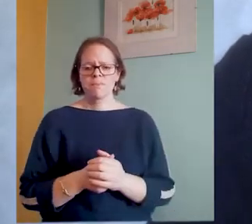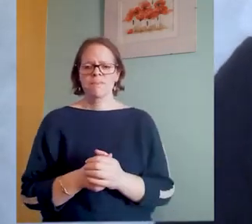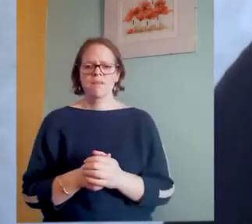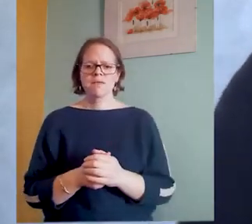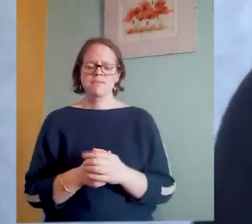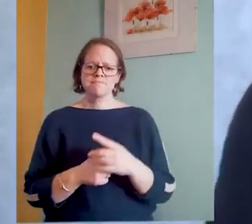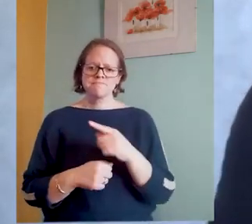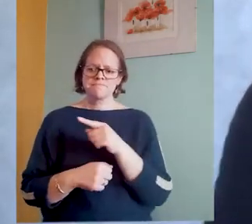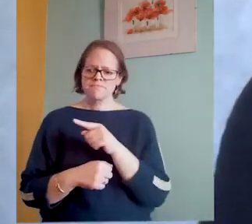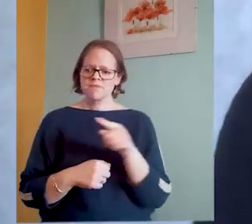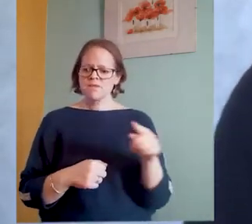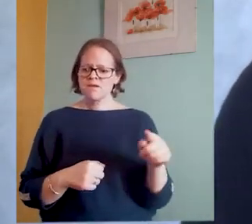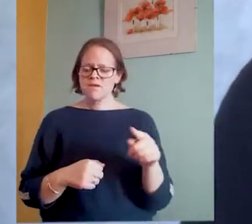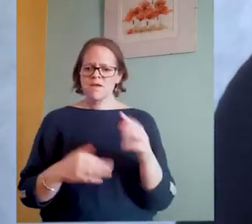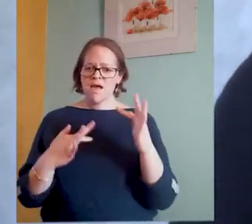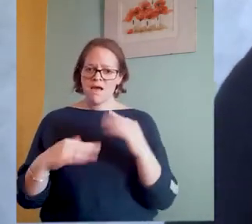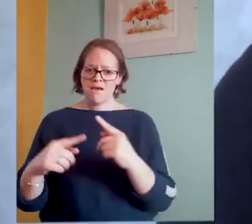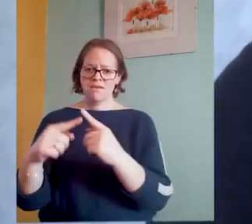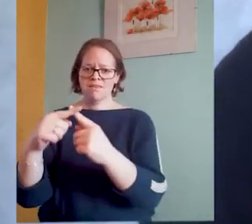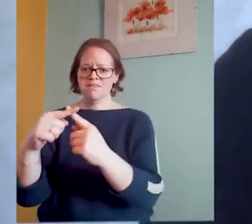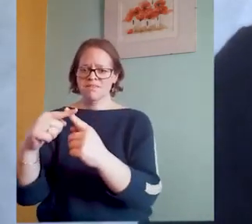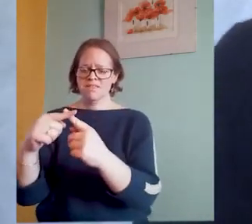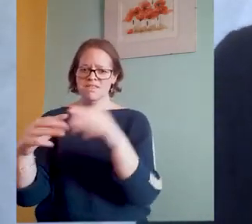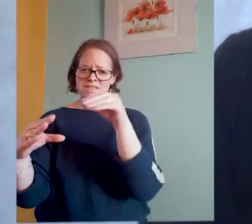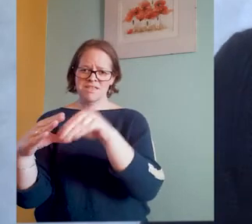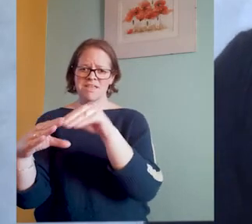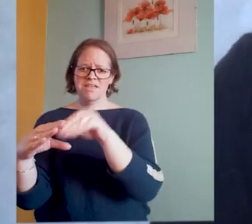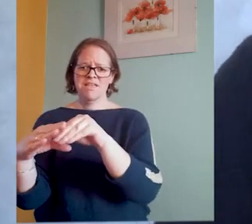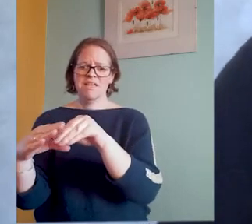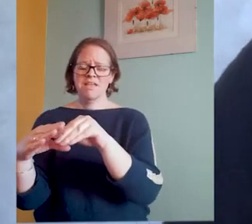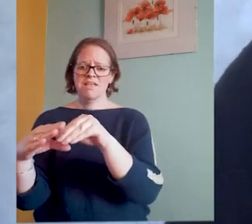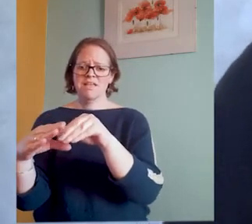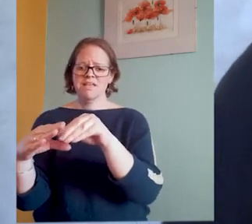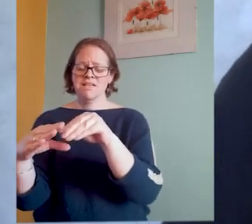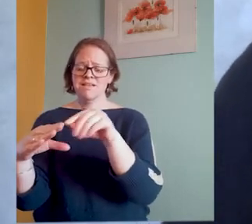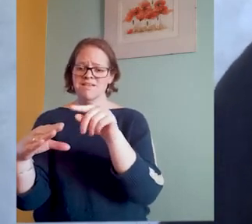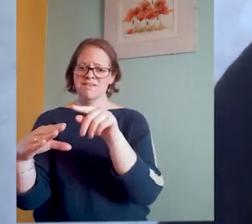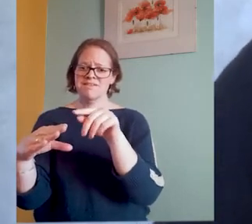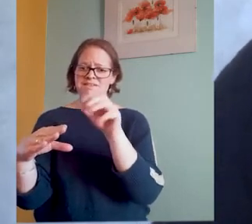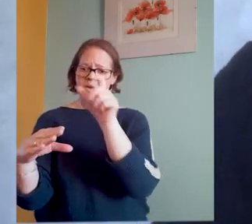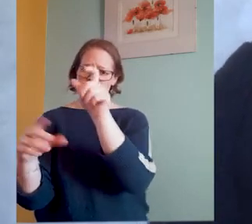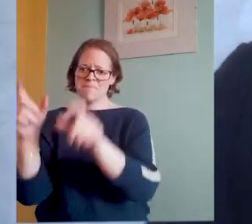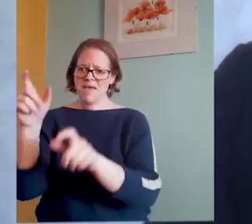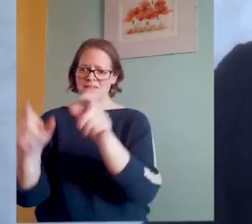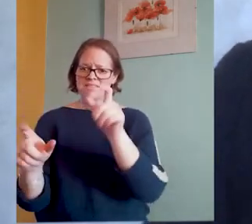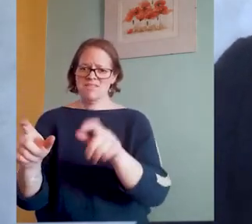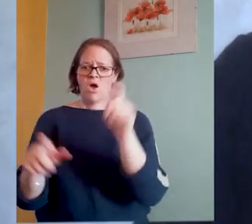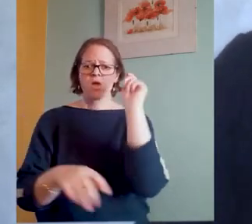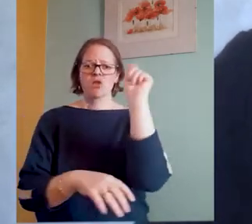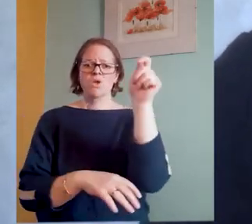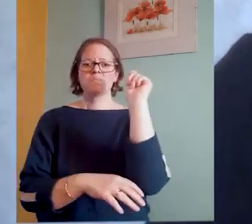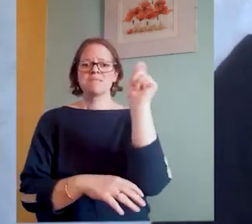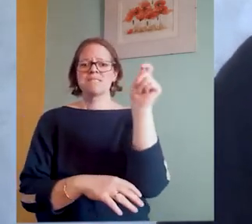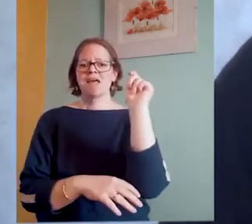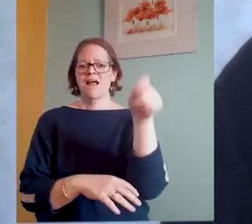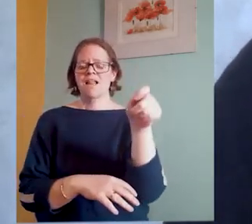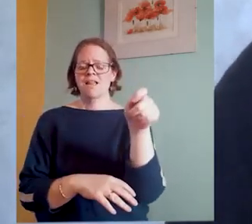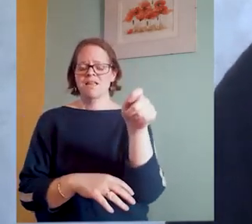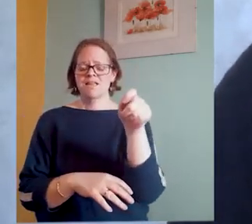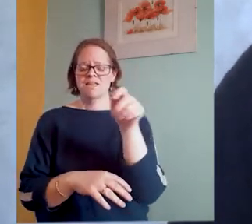à ceux qui fréquentent nos églises et qui sont hospitalisés, parfois dans un état grave, qui sont confinés